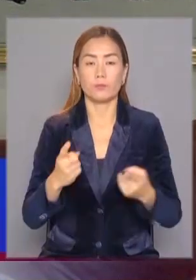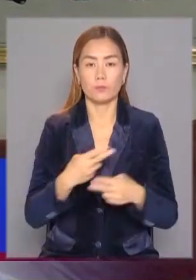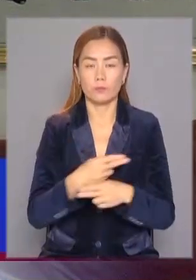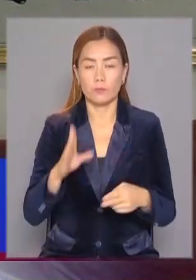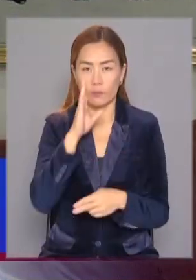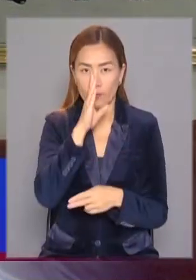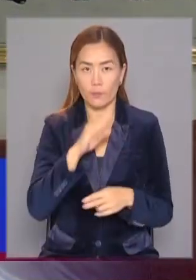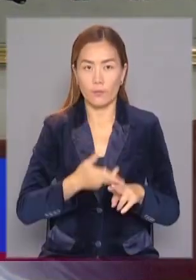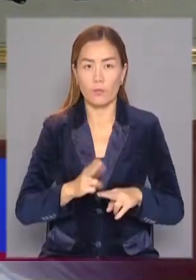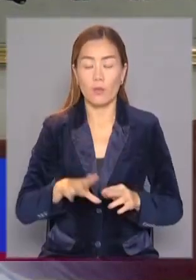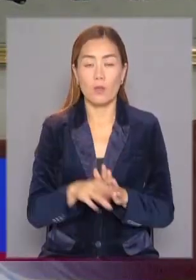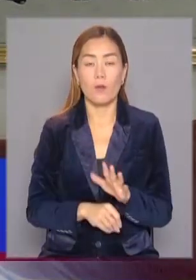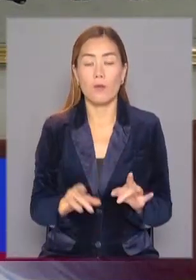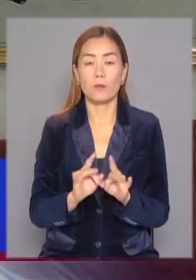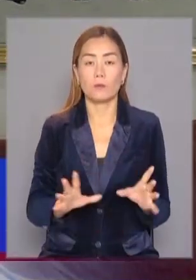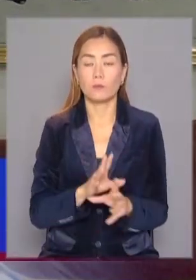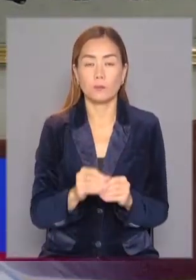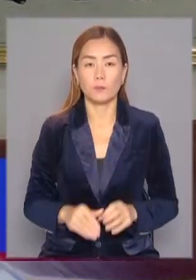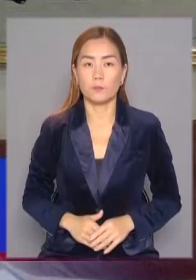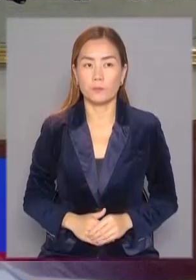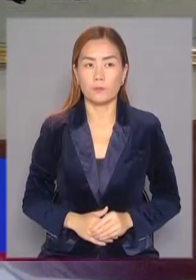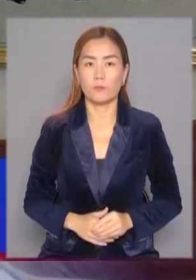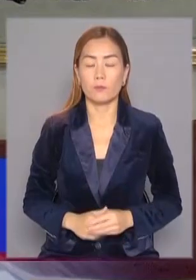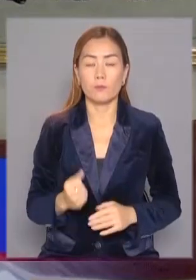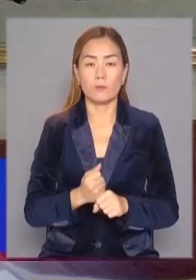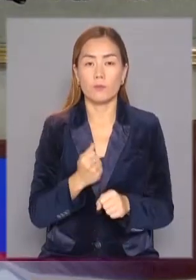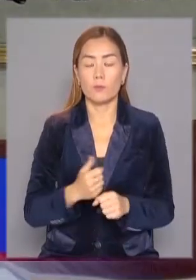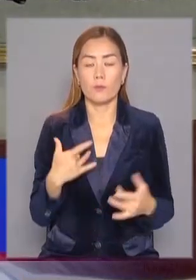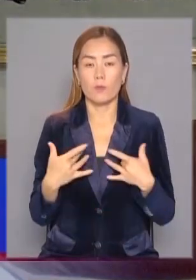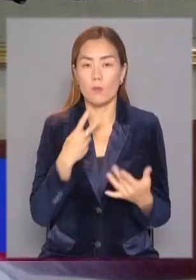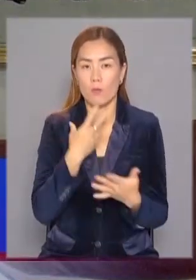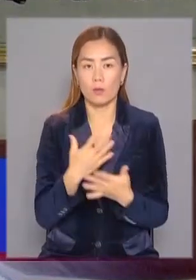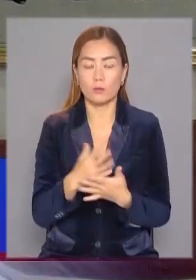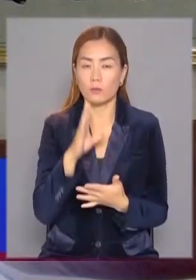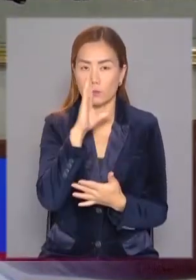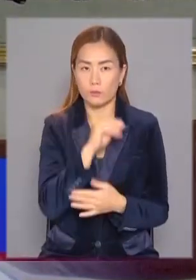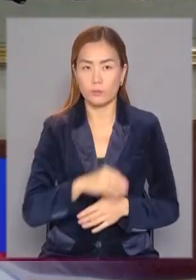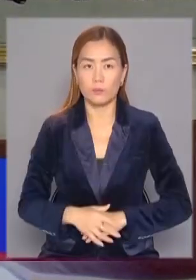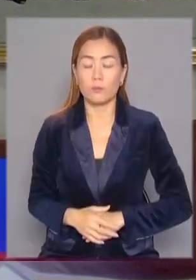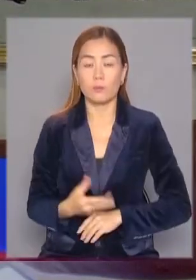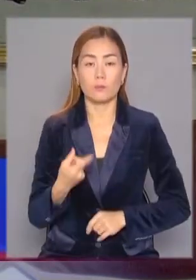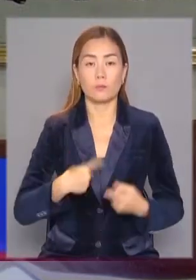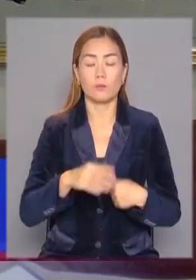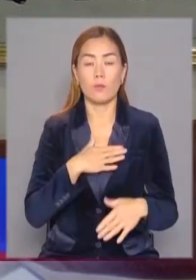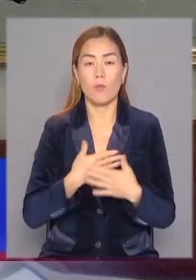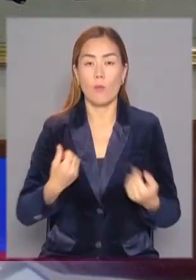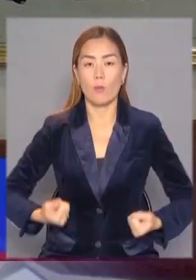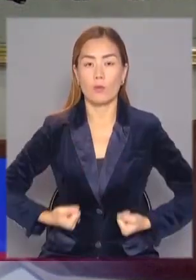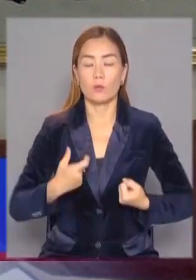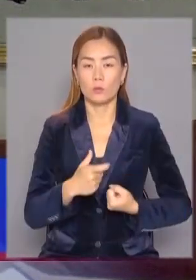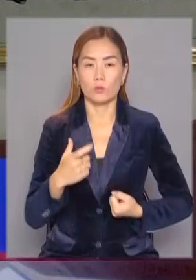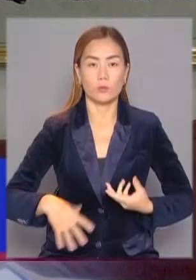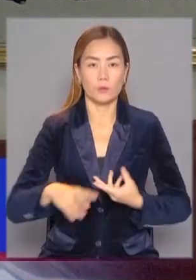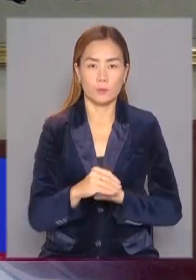тақырып. Соңғы уақытта біз айына бір рет, екі айда бір рет түрлі қойылымдарды көрсетуге тырысамыз. Және бізді белсенді қолдайтын